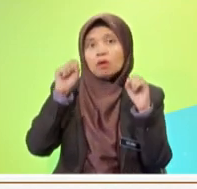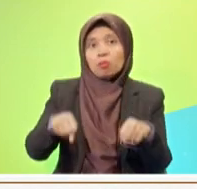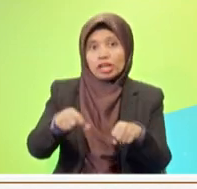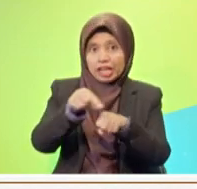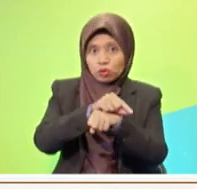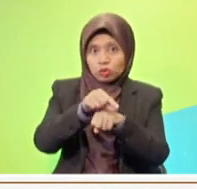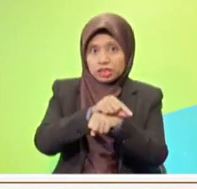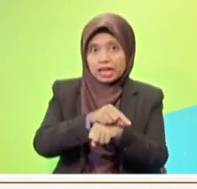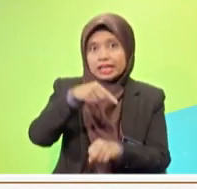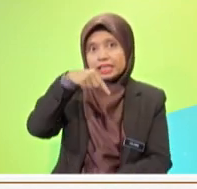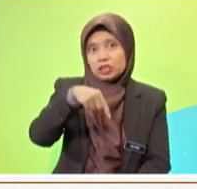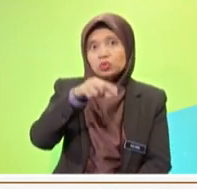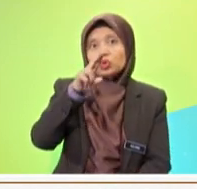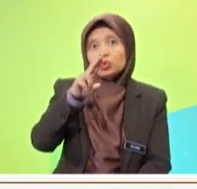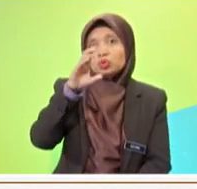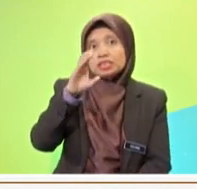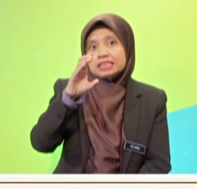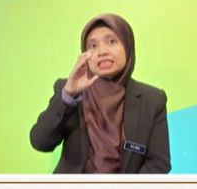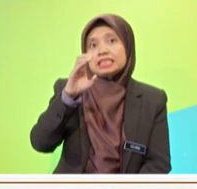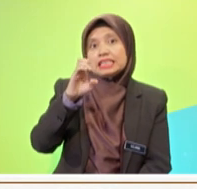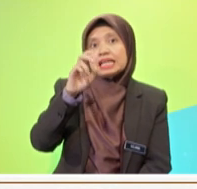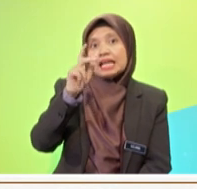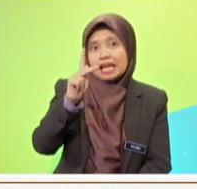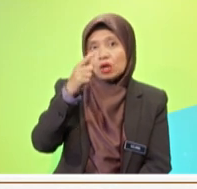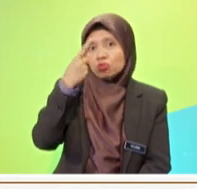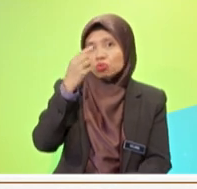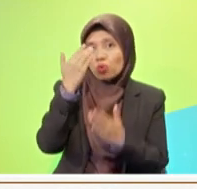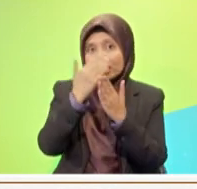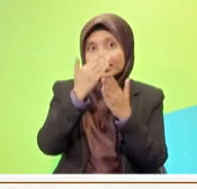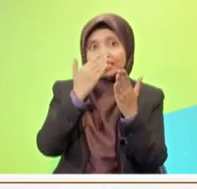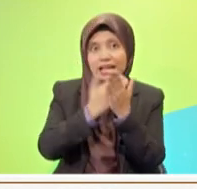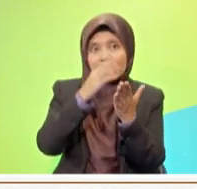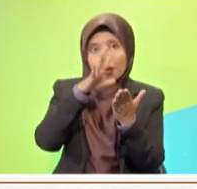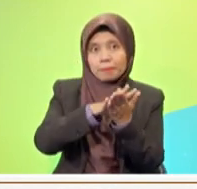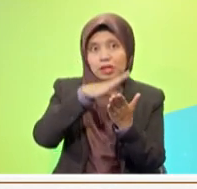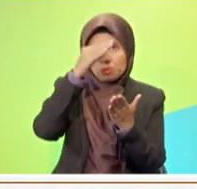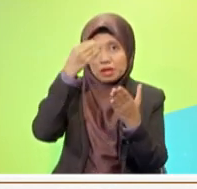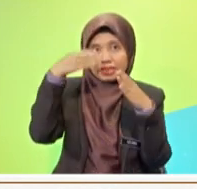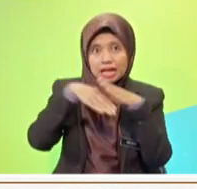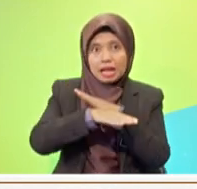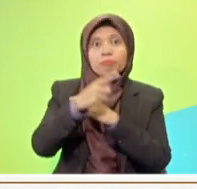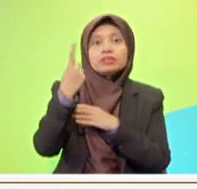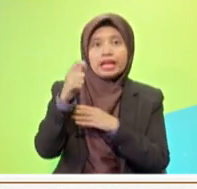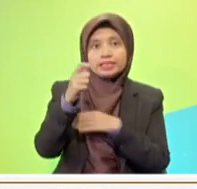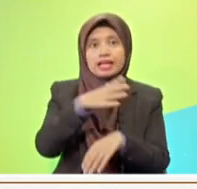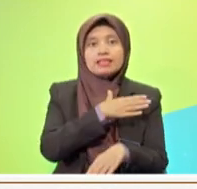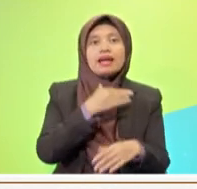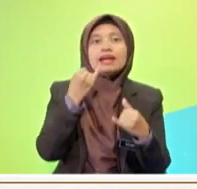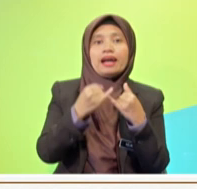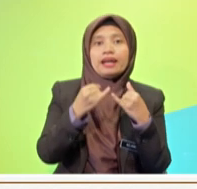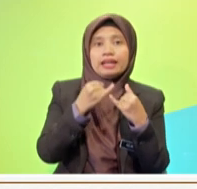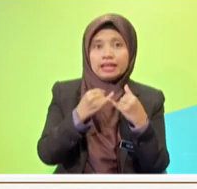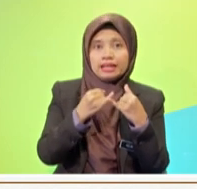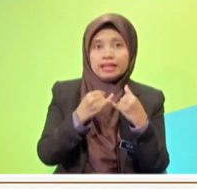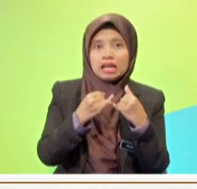QQ untuk menyenarakan Maklumat dalam petikan teks dan akhir sekali langkah Ketiga